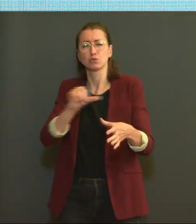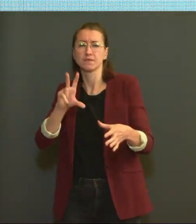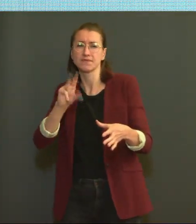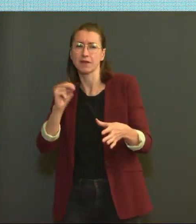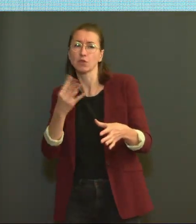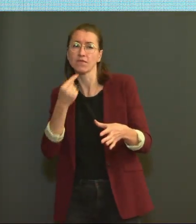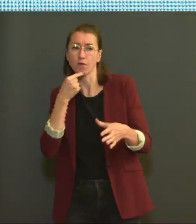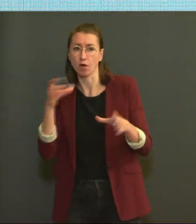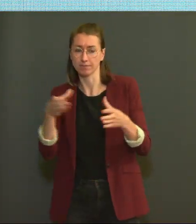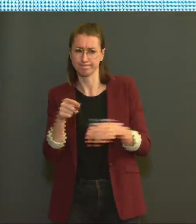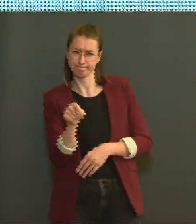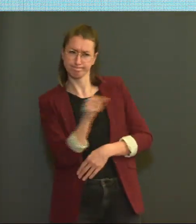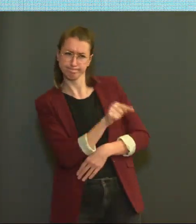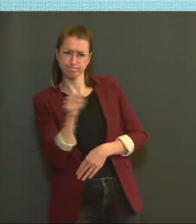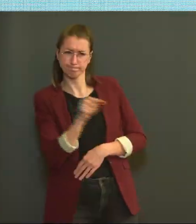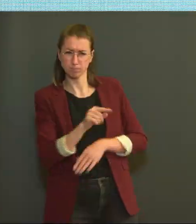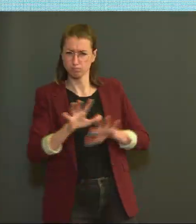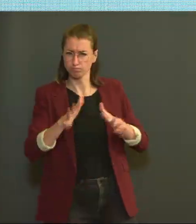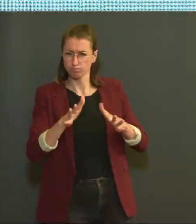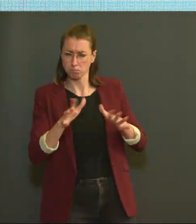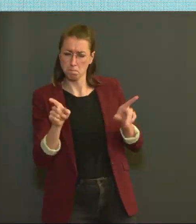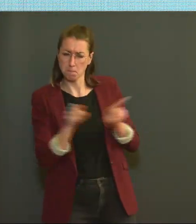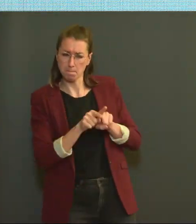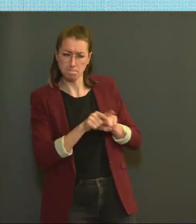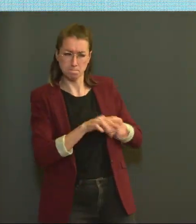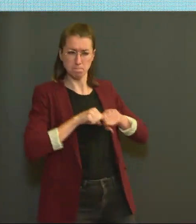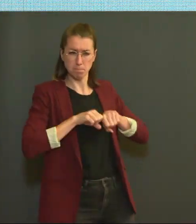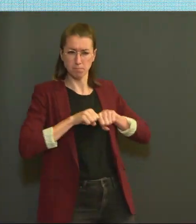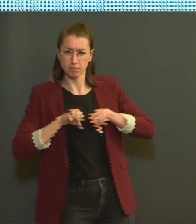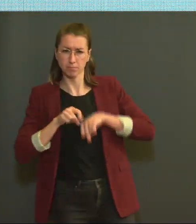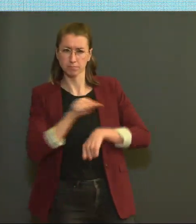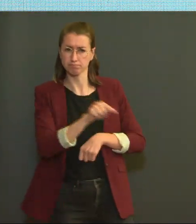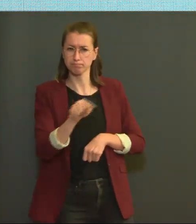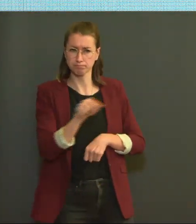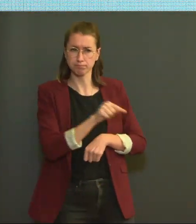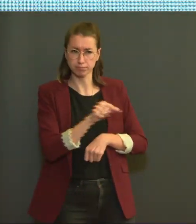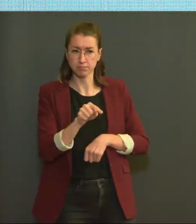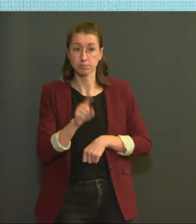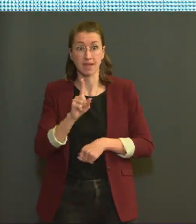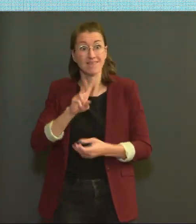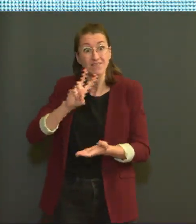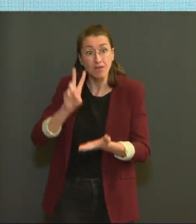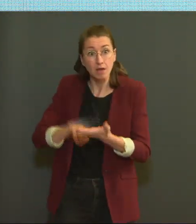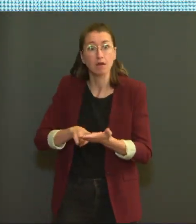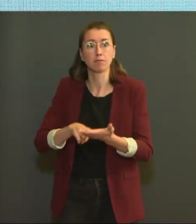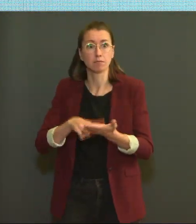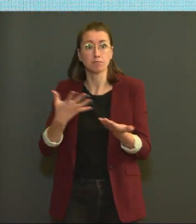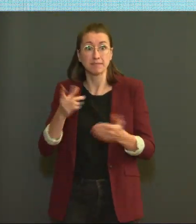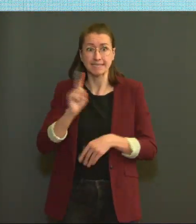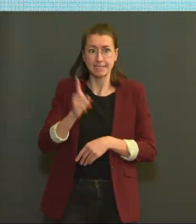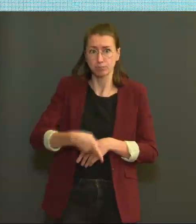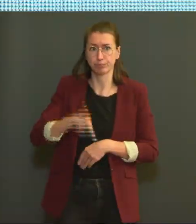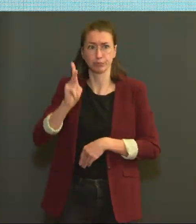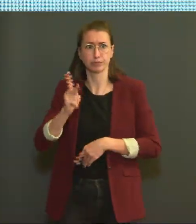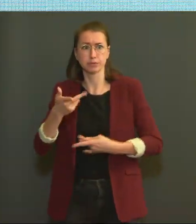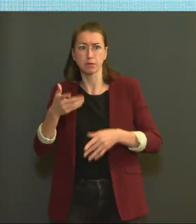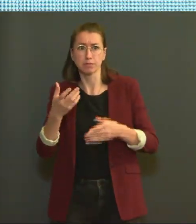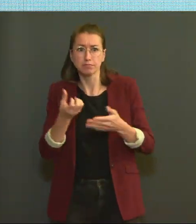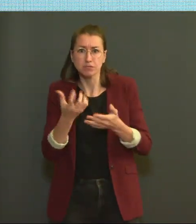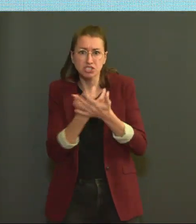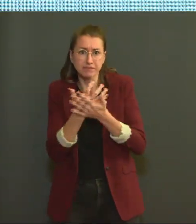similaires, mais le plus grand nombre de cas en chiffres absolus se trouvent désormais parmi les